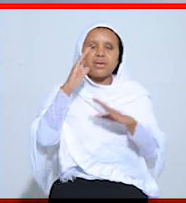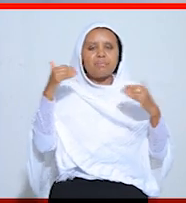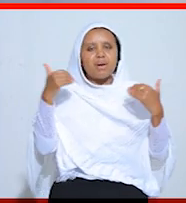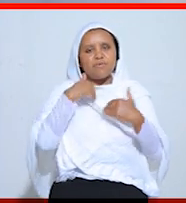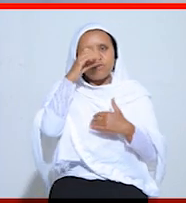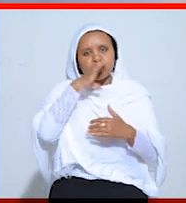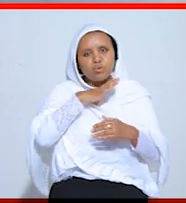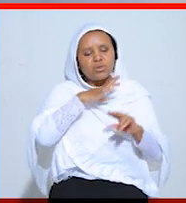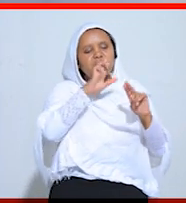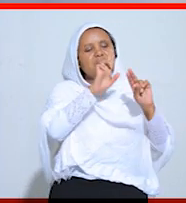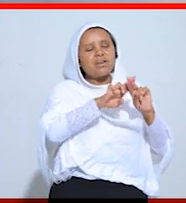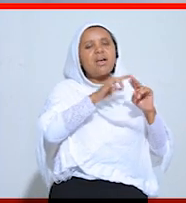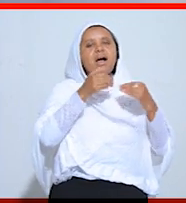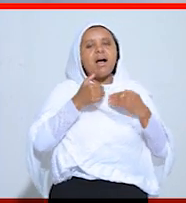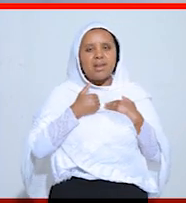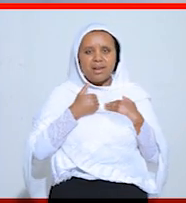በሚፈሩ ሰዎች ዙሪያ